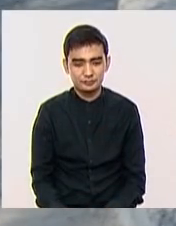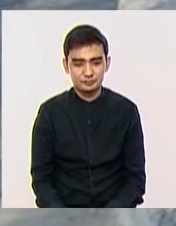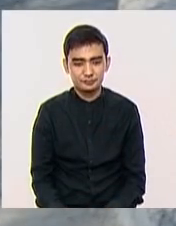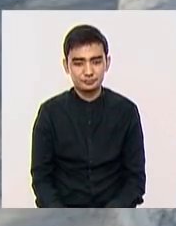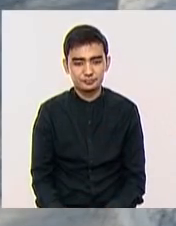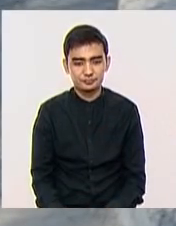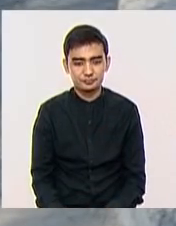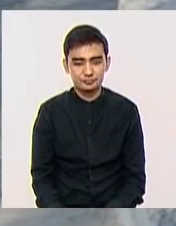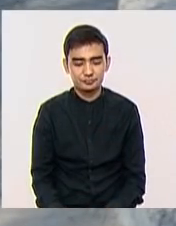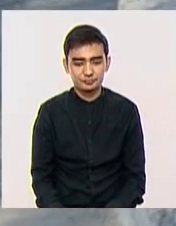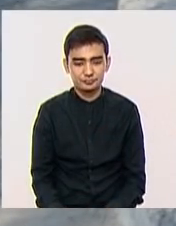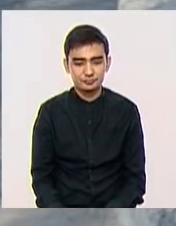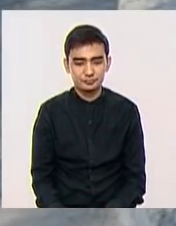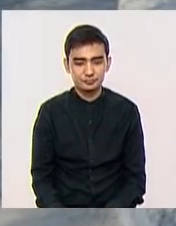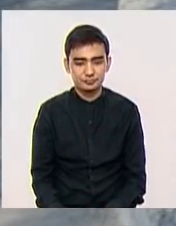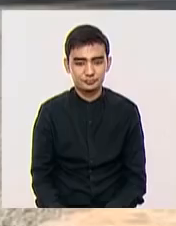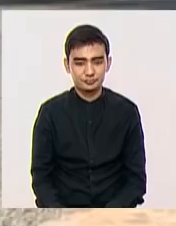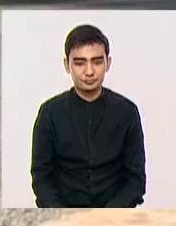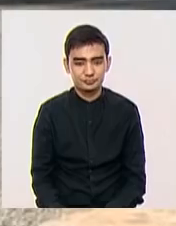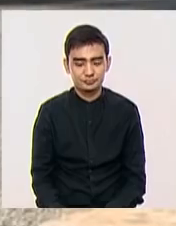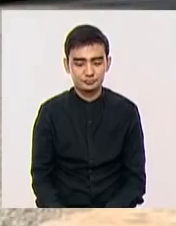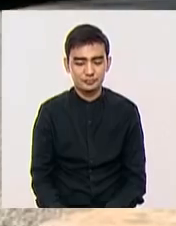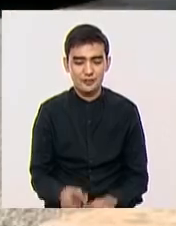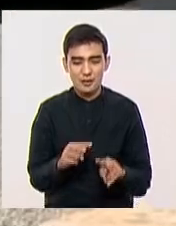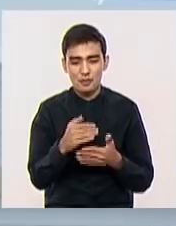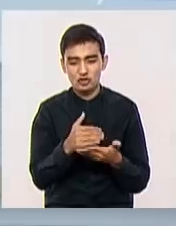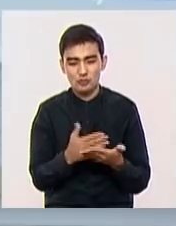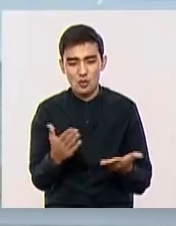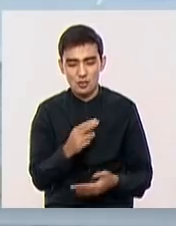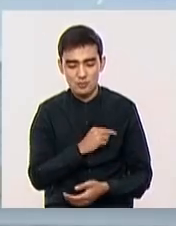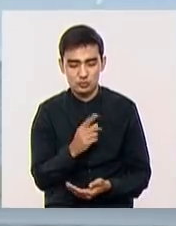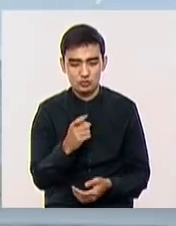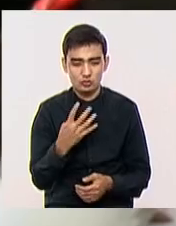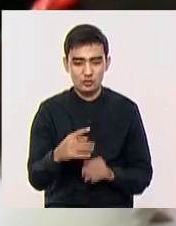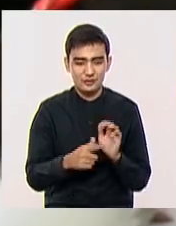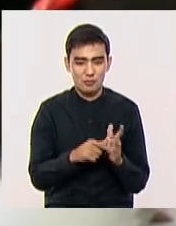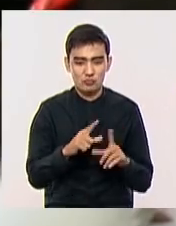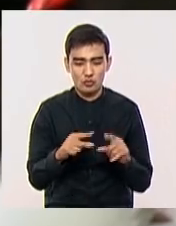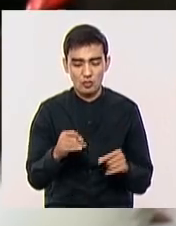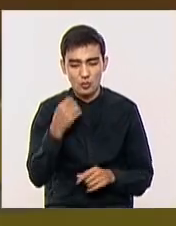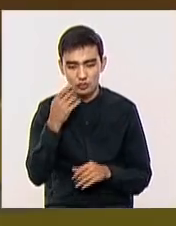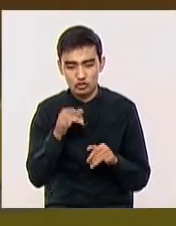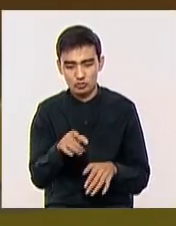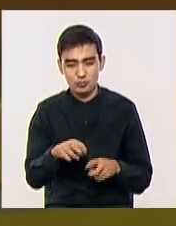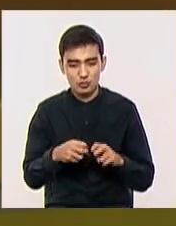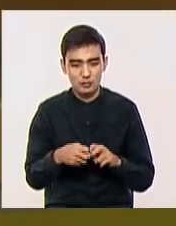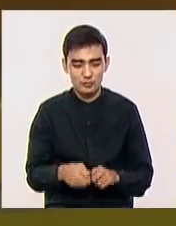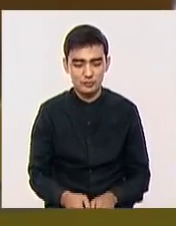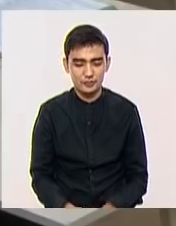они уже где-то уставшие, может быть, спать хотят. В таком режиме работают 147 школ. Когда решится эта